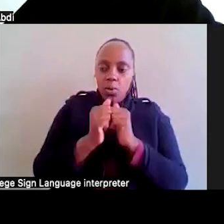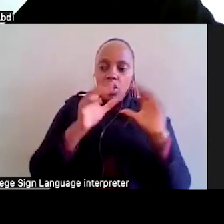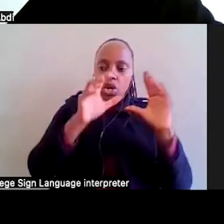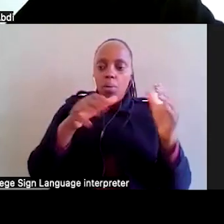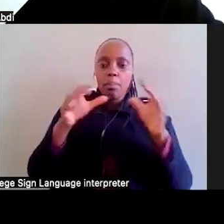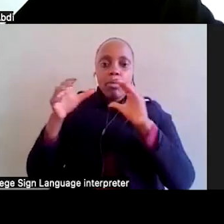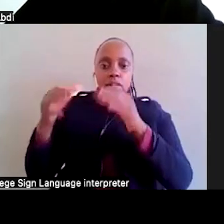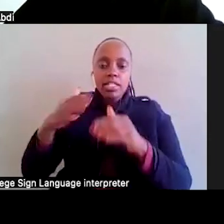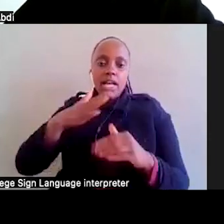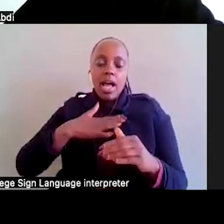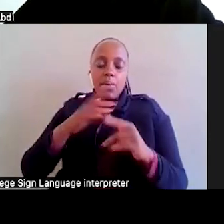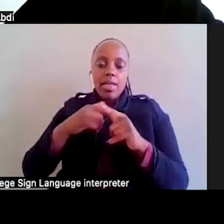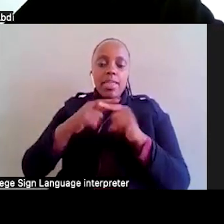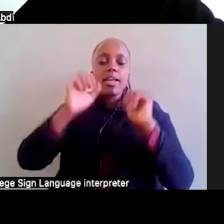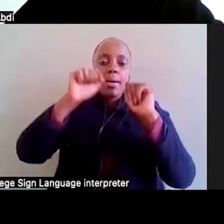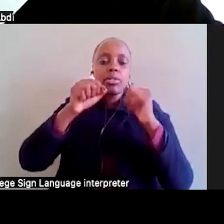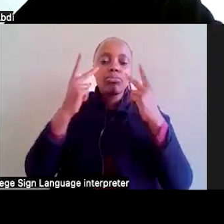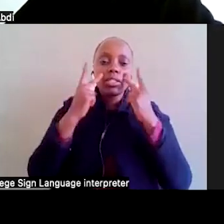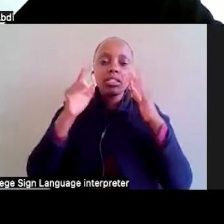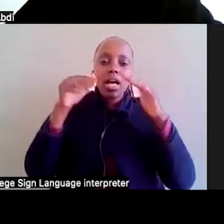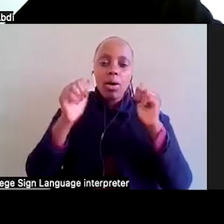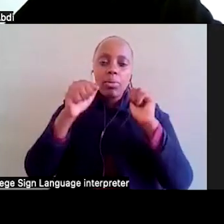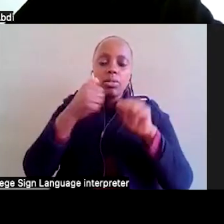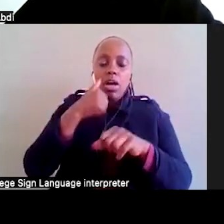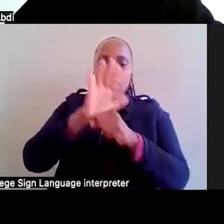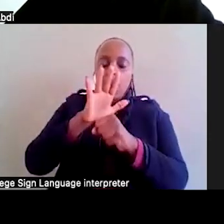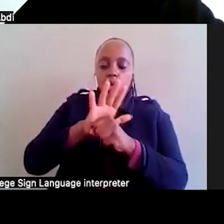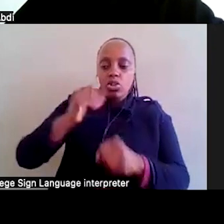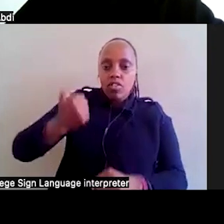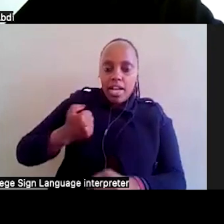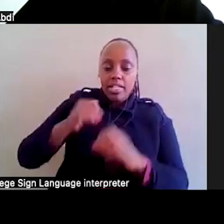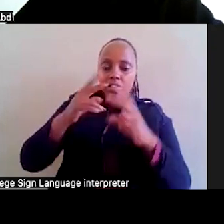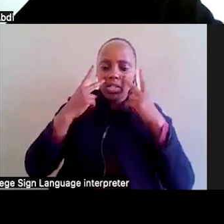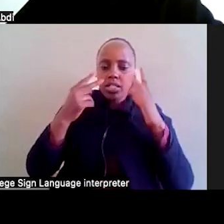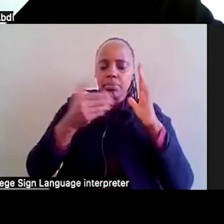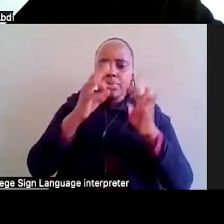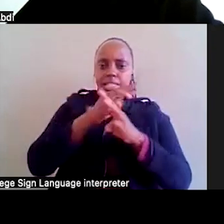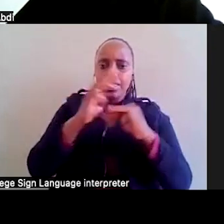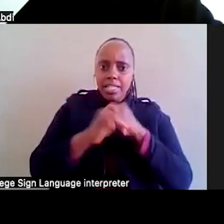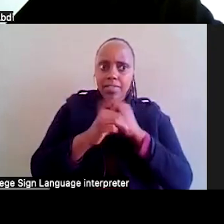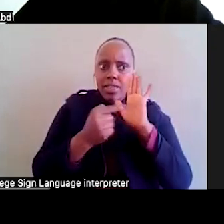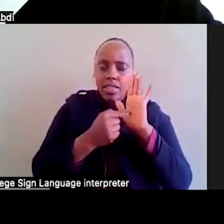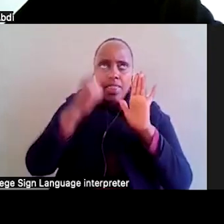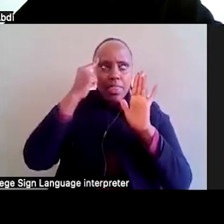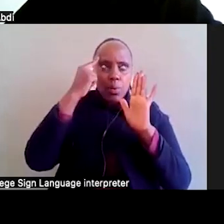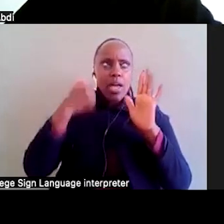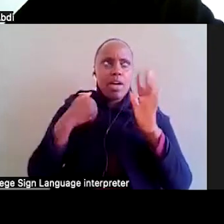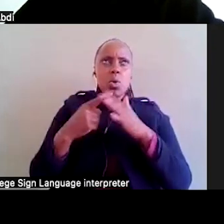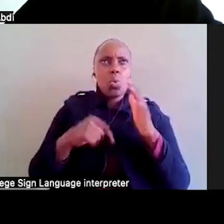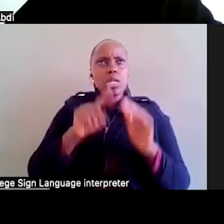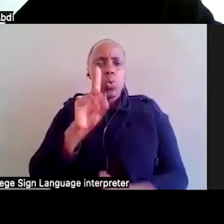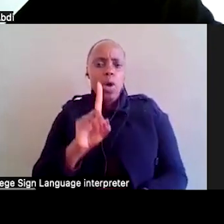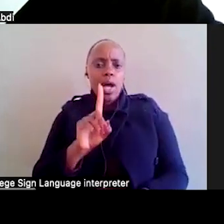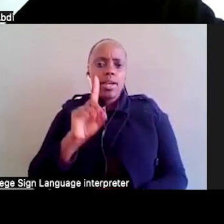ውይይቶች ከማህበረሰብ but to see how we can have as many girls as possible. If you look at the statistics here, I think we only have maybe one